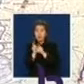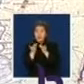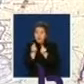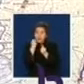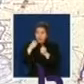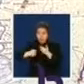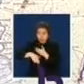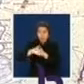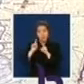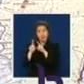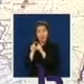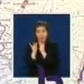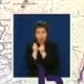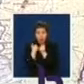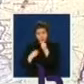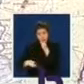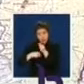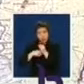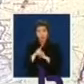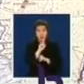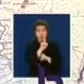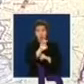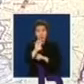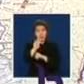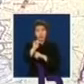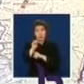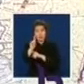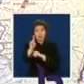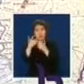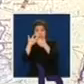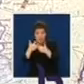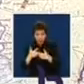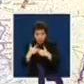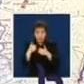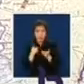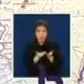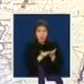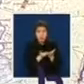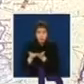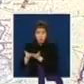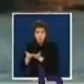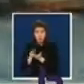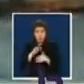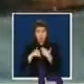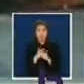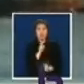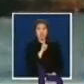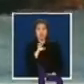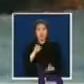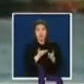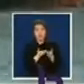กันค่ะเป็นจำนวนทั้งสิ้น171เครื่องและเรือดันน้ำสู่ทางเลอีก100ลำค่